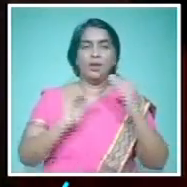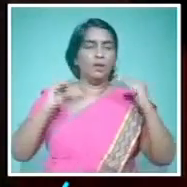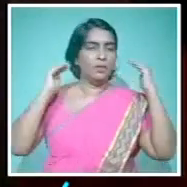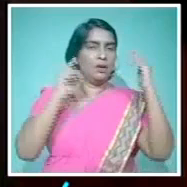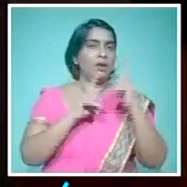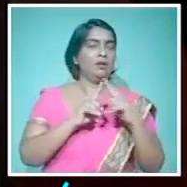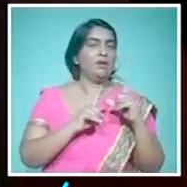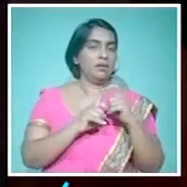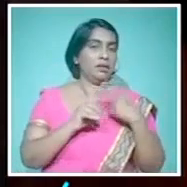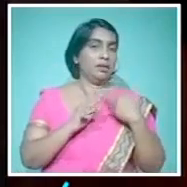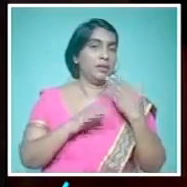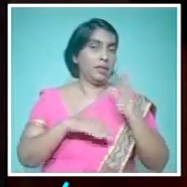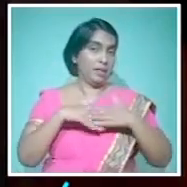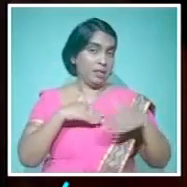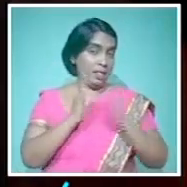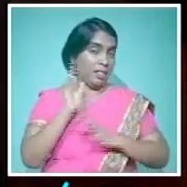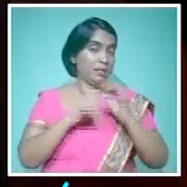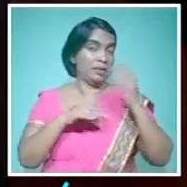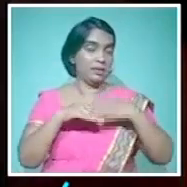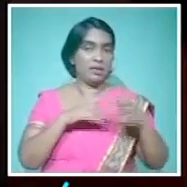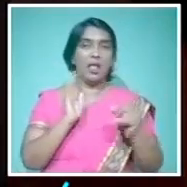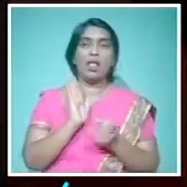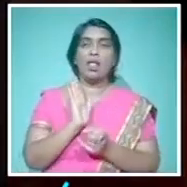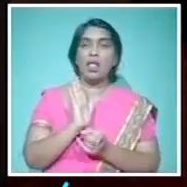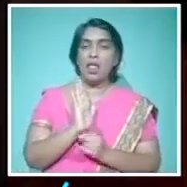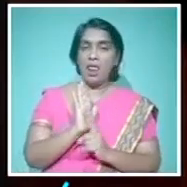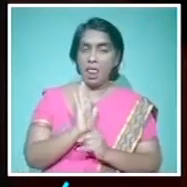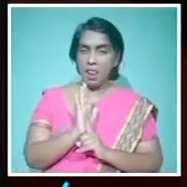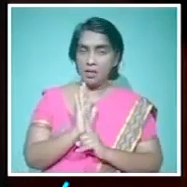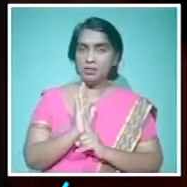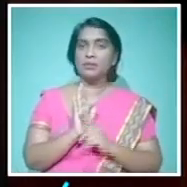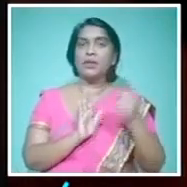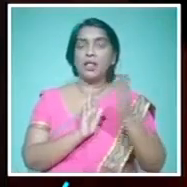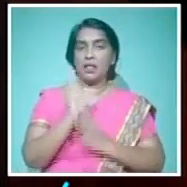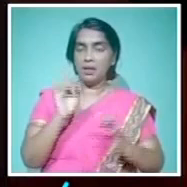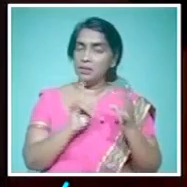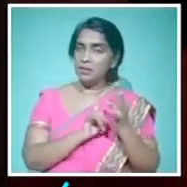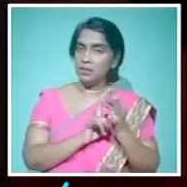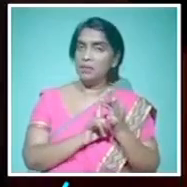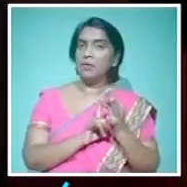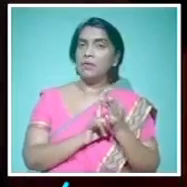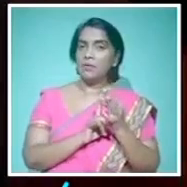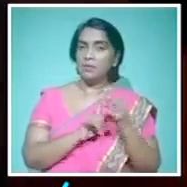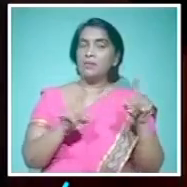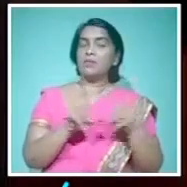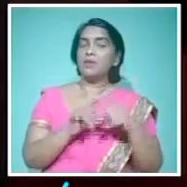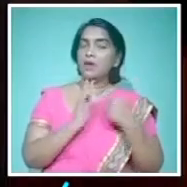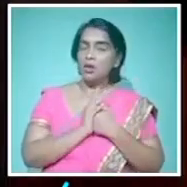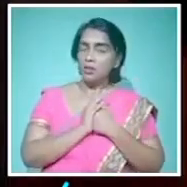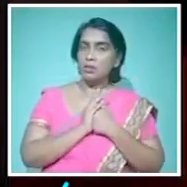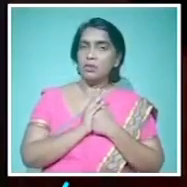उषसध्यापन आमात्य दूर धरु लक्ष्मण क्रियाल गरु मंत्री तुमात इवागेम गरु